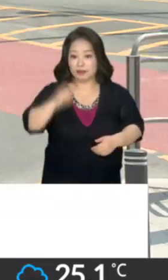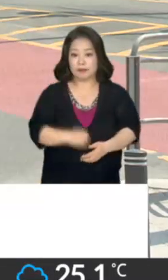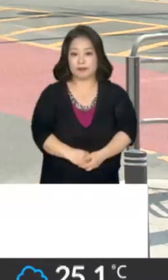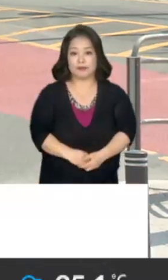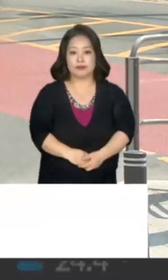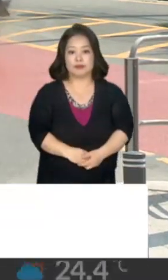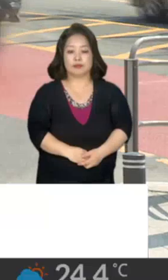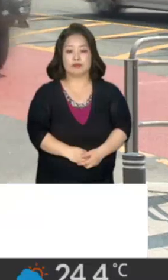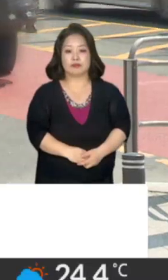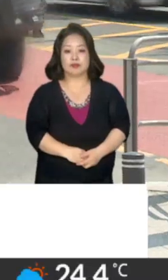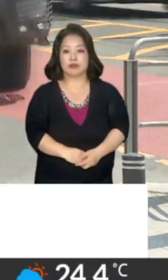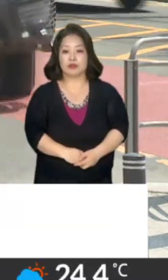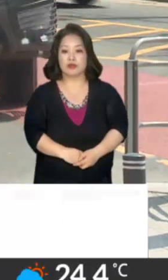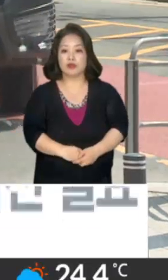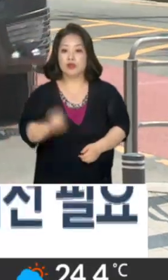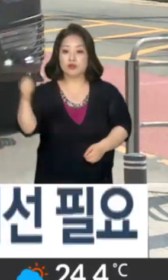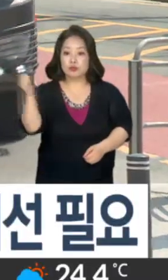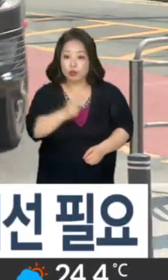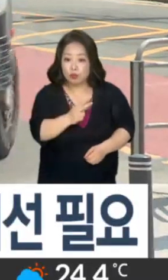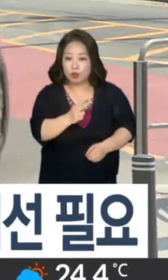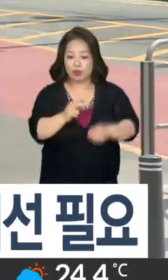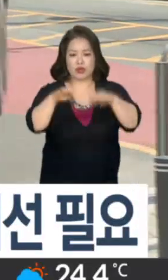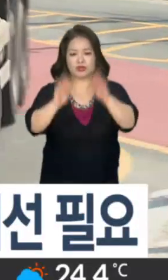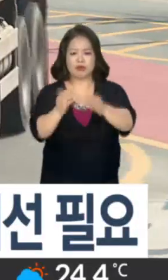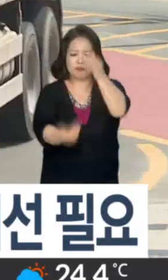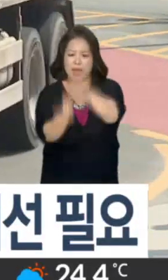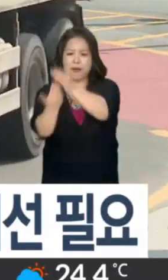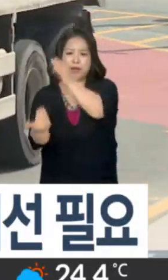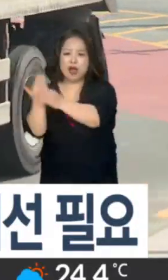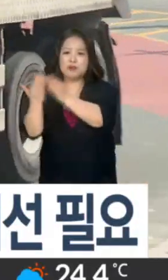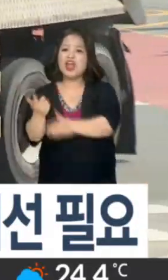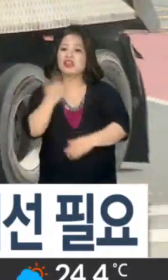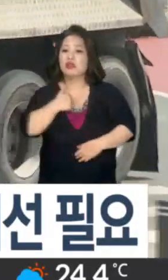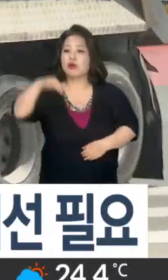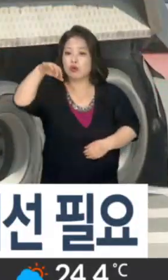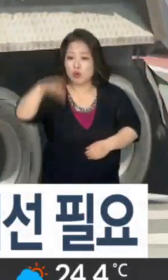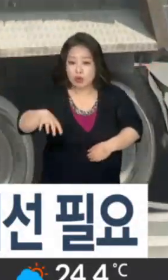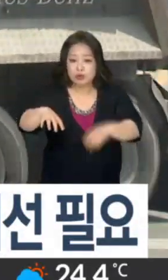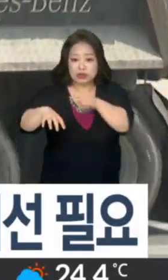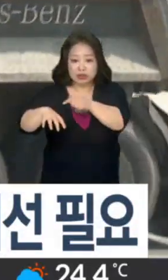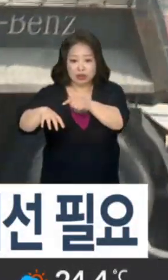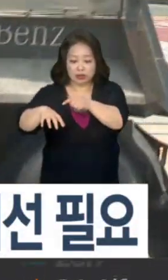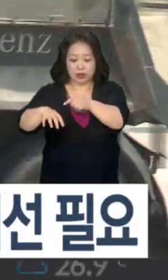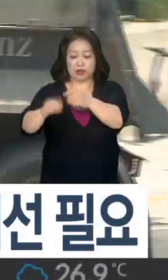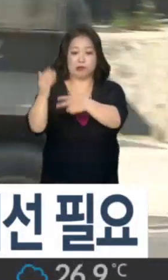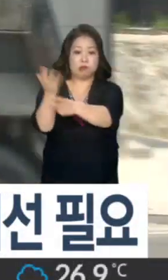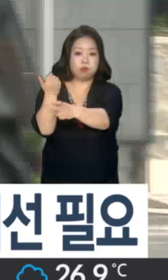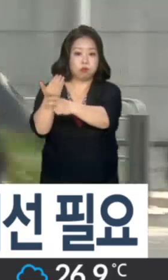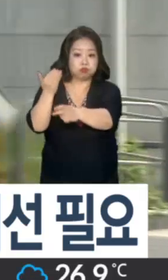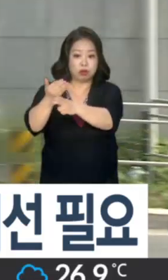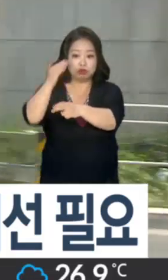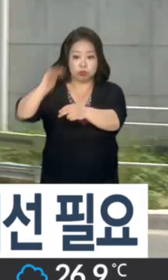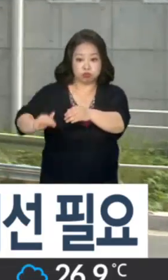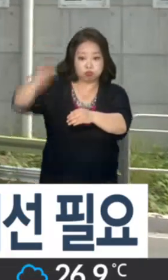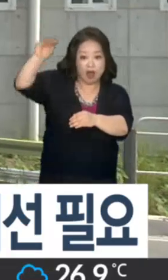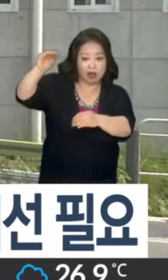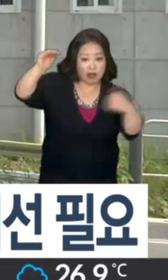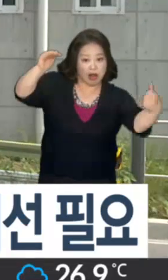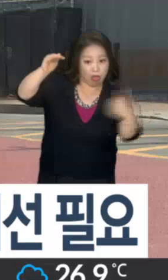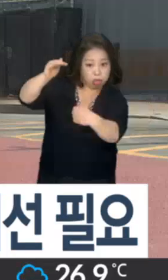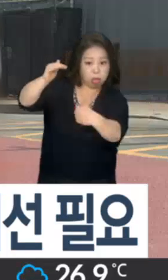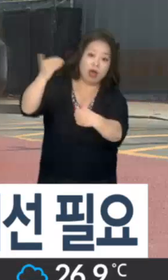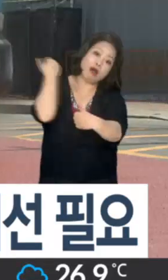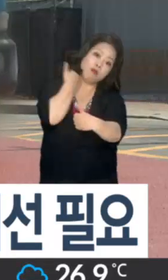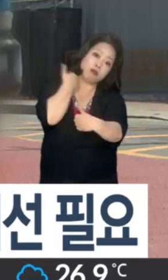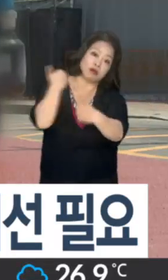않을까라. 뿐만 아니라 사고가 잦은 구역에선 높은 차량의 시야 확보를 돕는 등 보행자 안전을 위한